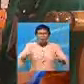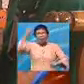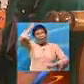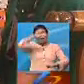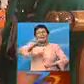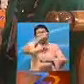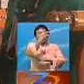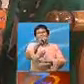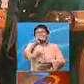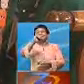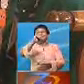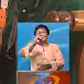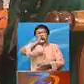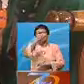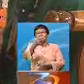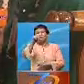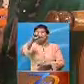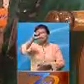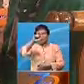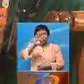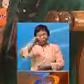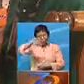shfi suukri Jalil untuk berita sukan RTM